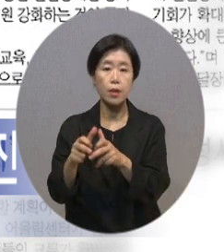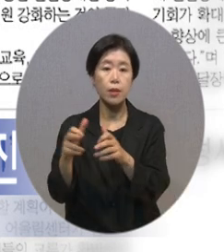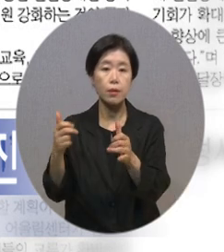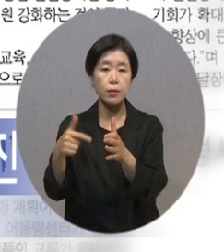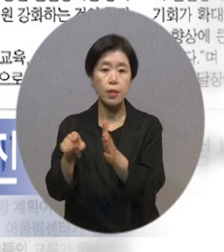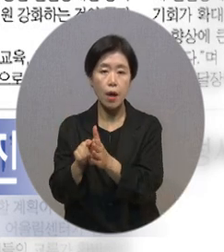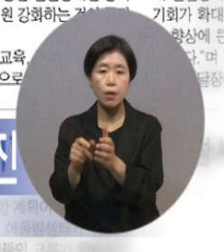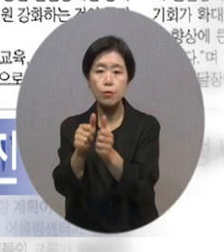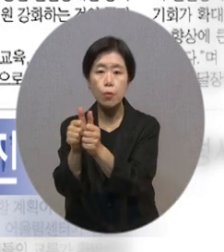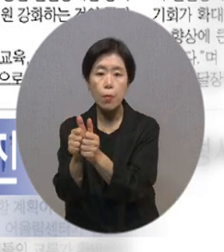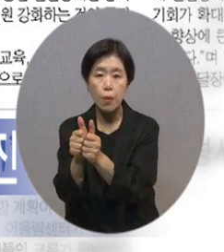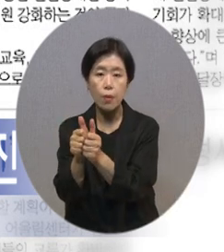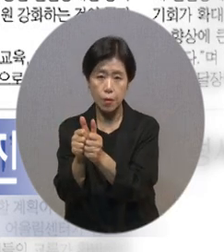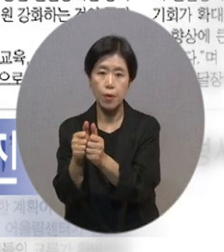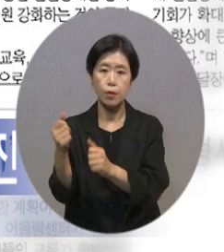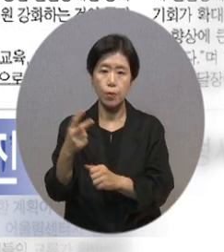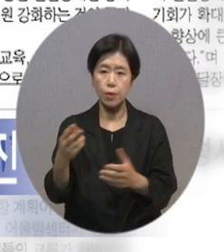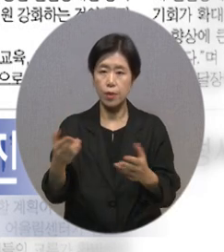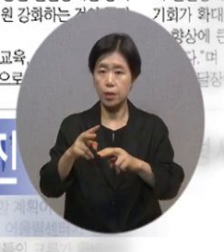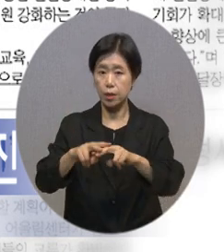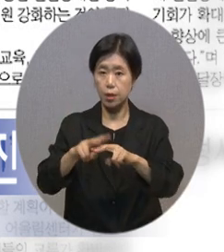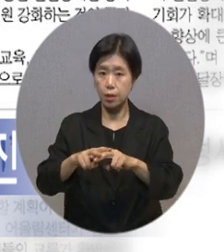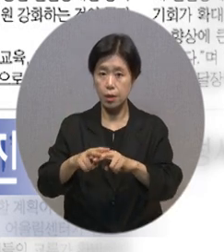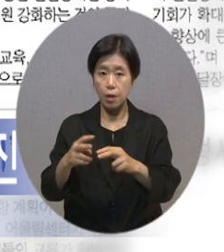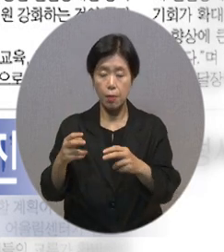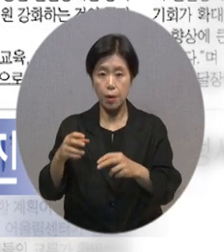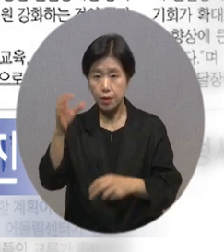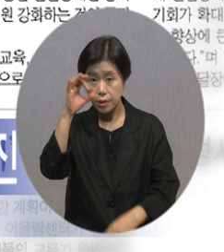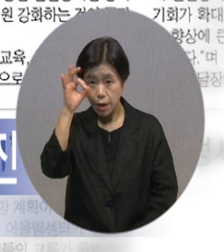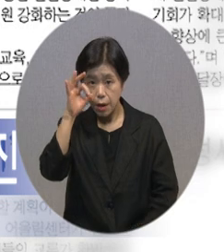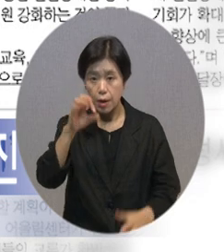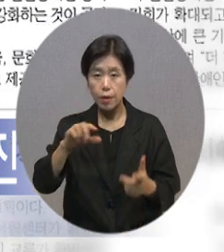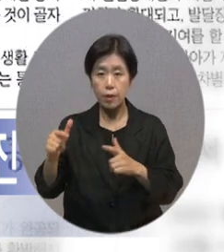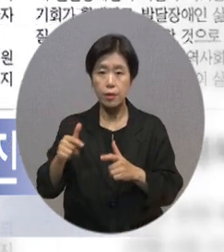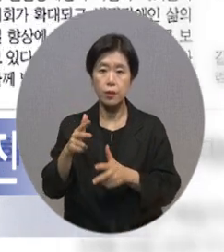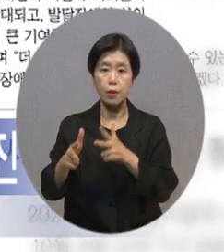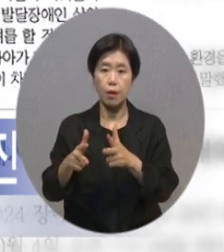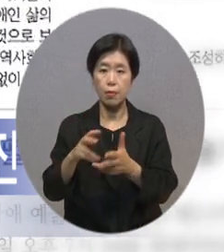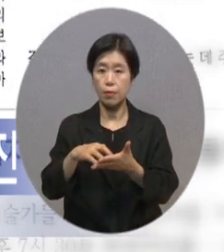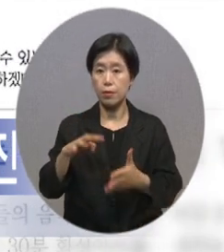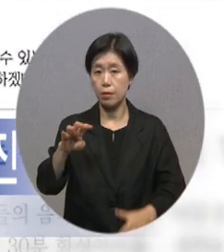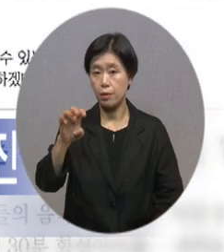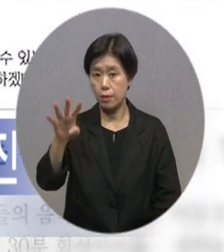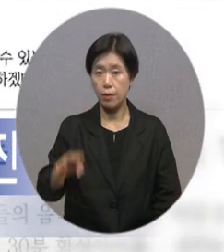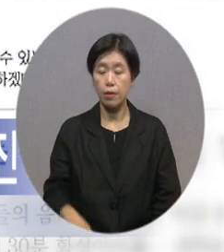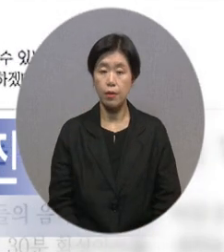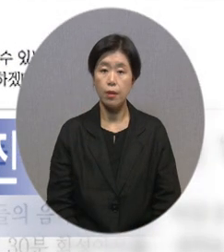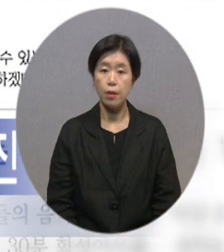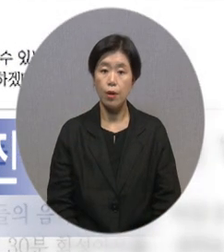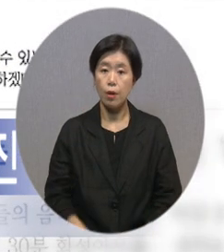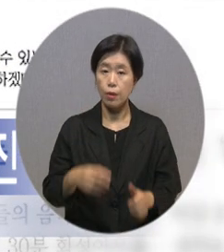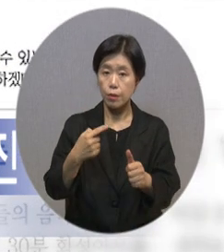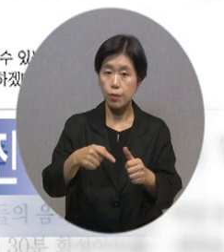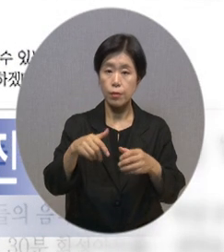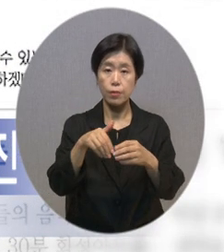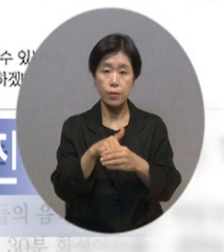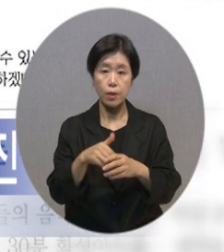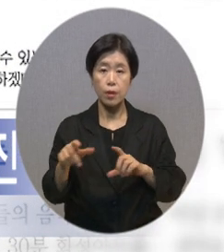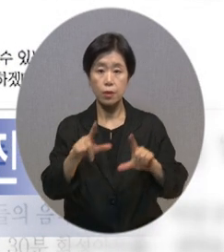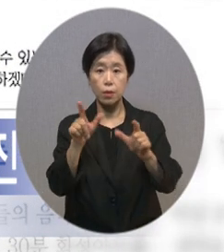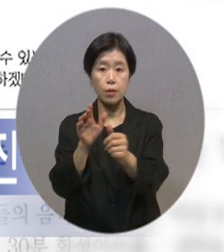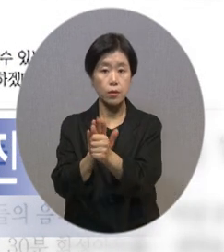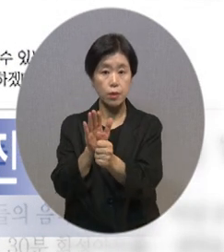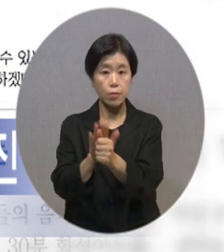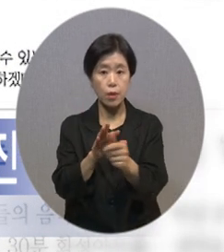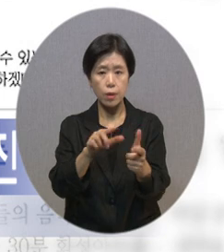발달장애인 특화 일자리 개발 등 44개 사업을 추진하는데 또한 경기도는 교육 문화 생활지원